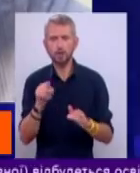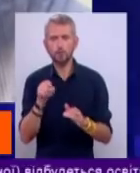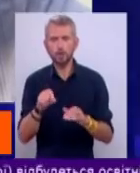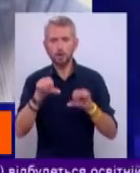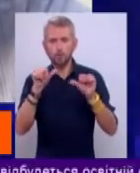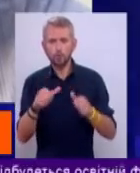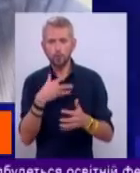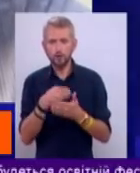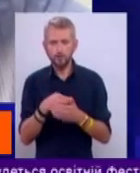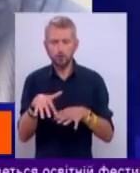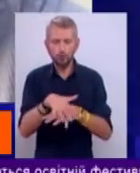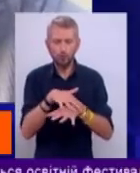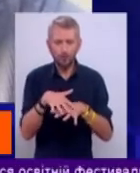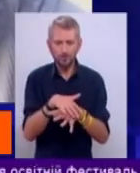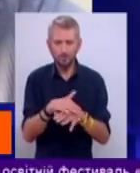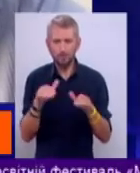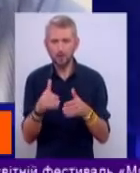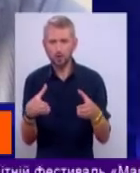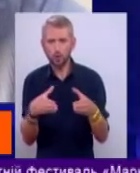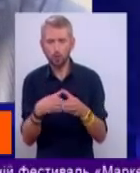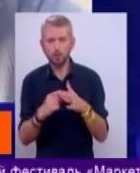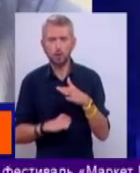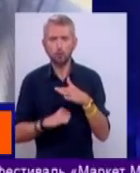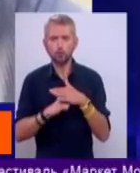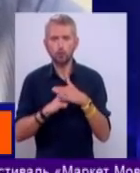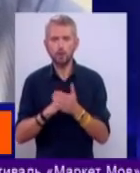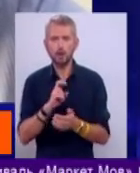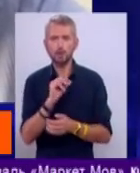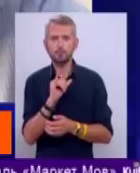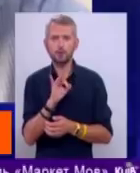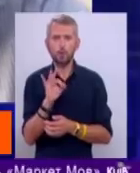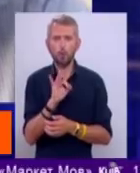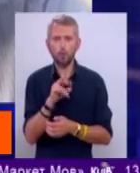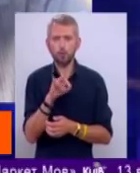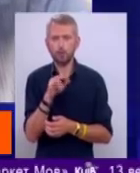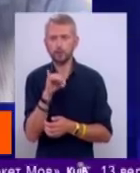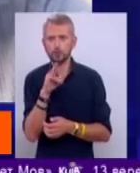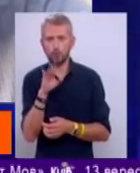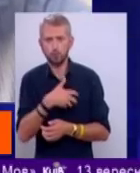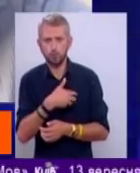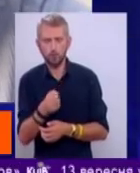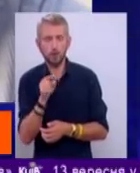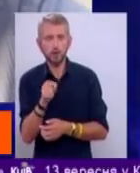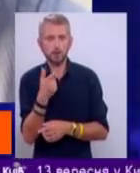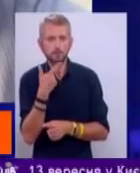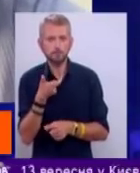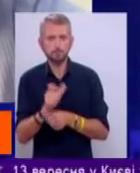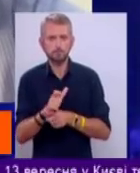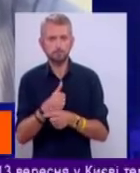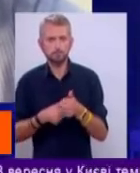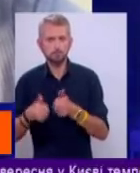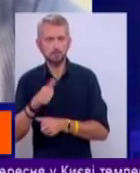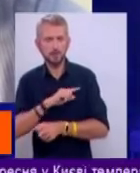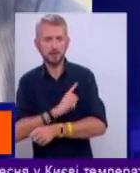формують свій соціум, оці групи, мікрогрупи, на основі, скоріше, біологічного потягу. Там і превалюють сильніші, там